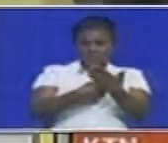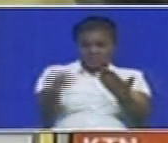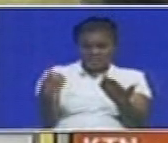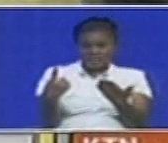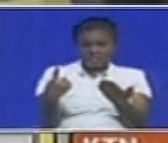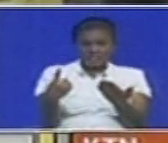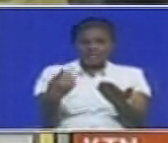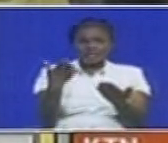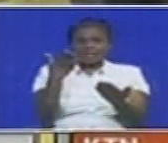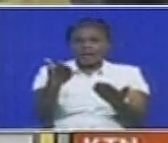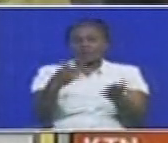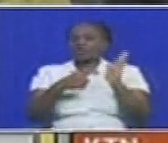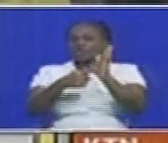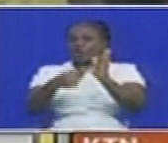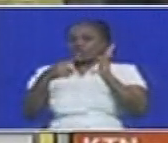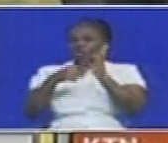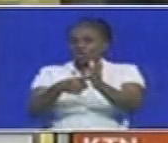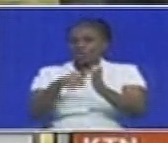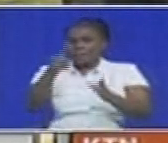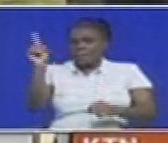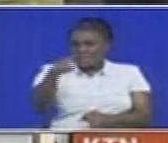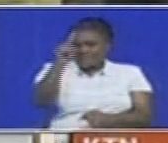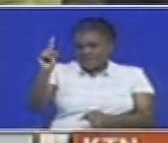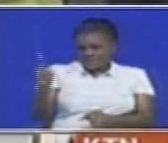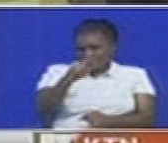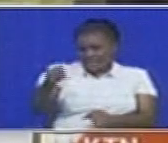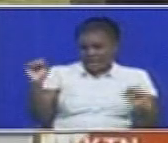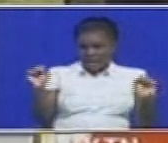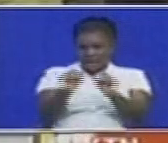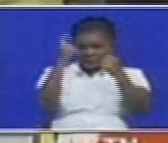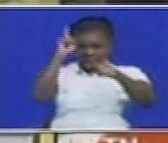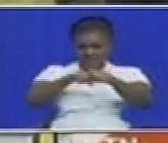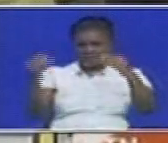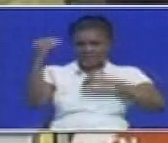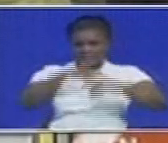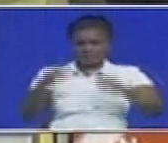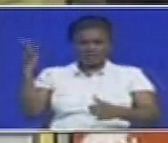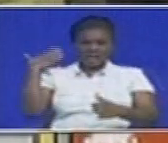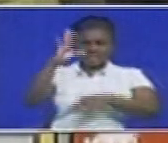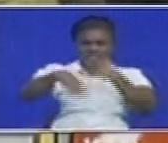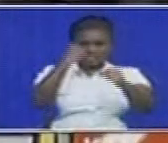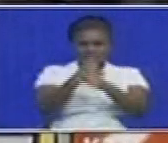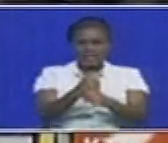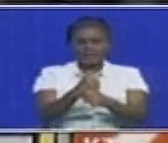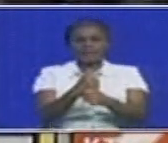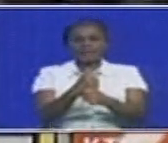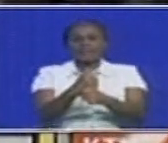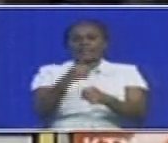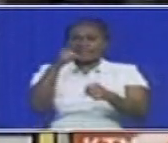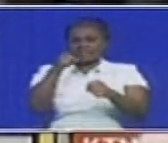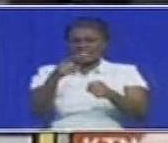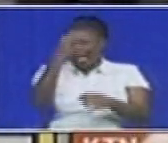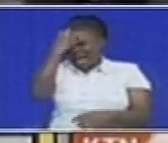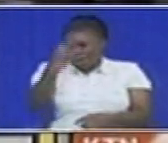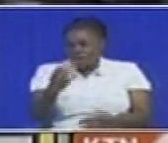KTN yakiangazia madai ya makosa yaliyotendeka wakati wa uchaguzi mkuu mwaka 2013